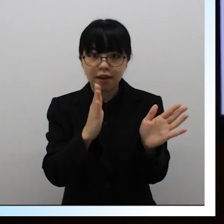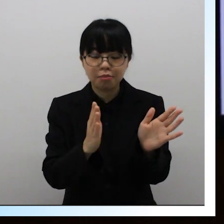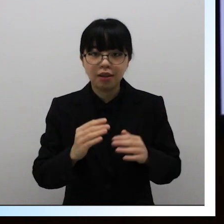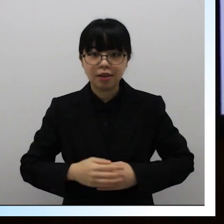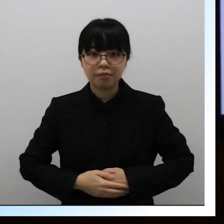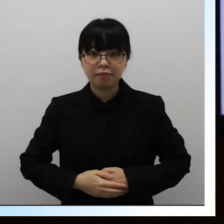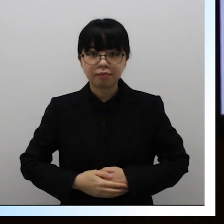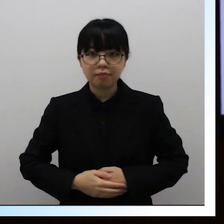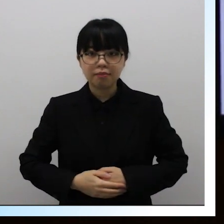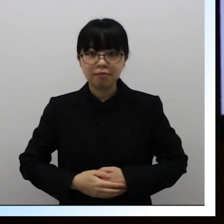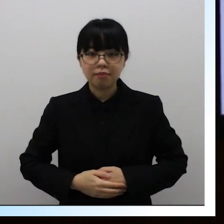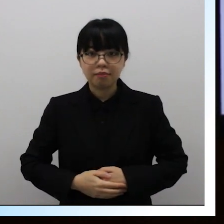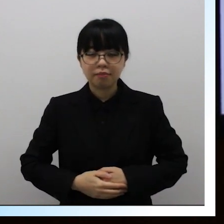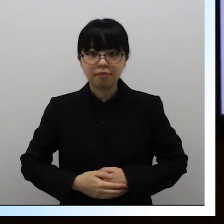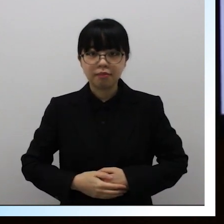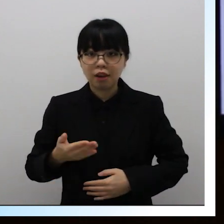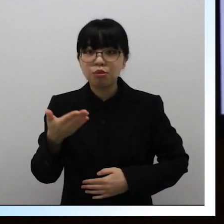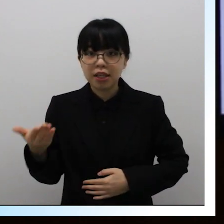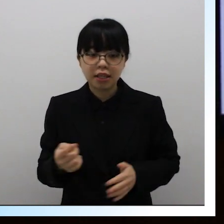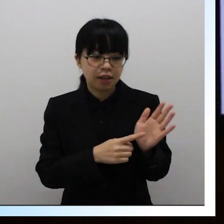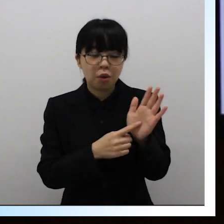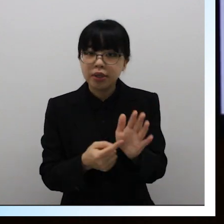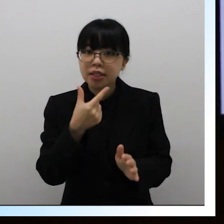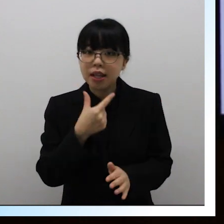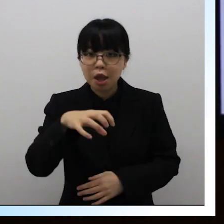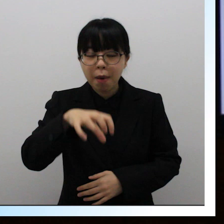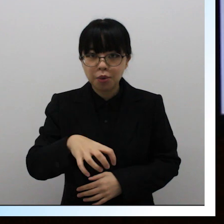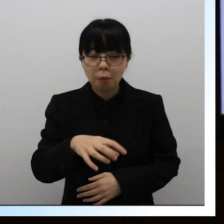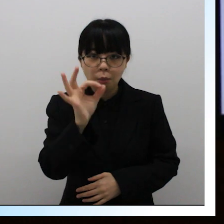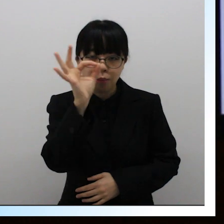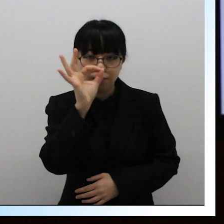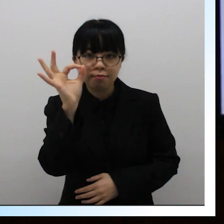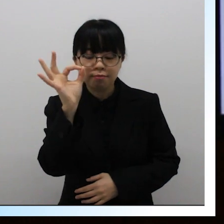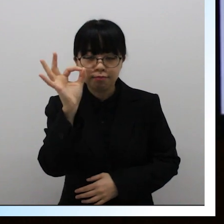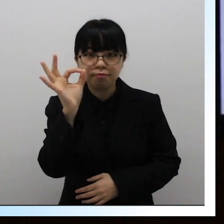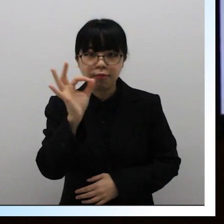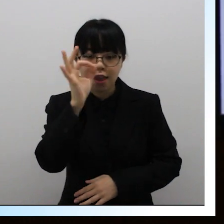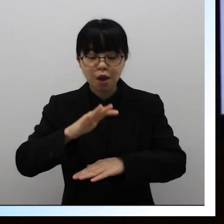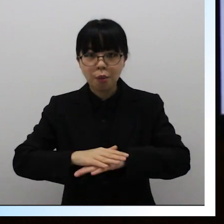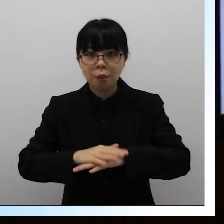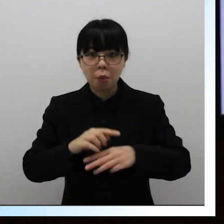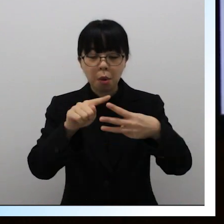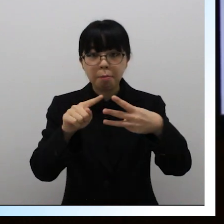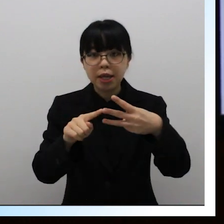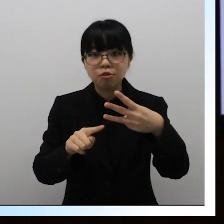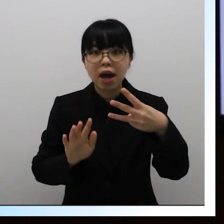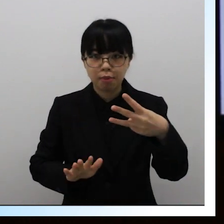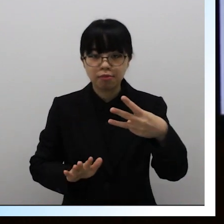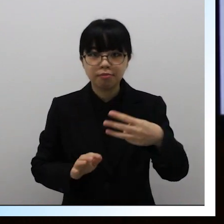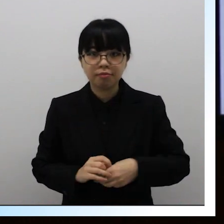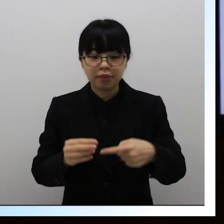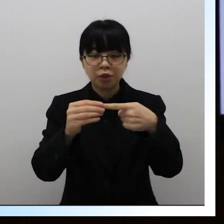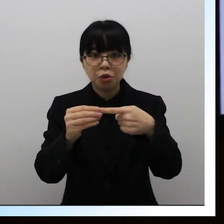次に、表示したい場所を検索します。検索方法には、郵便番号、住所から探す、目